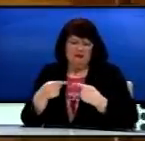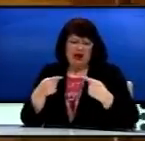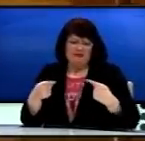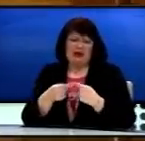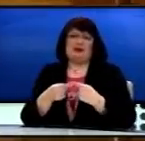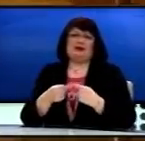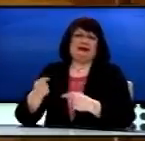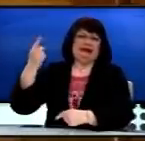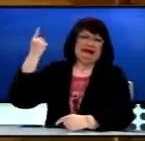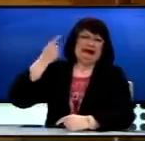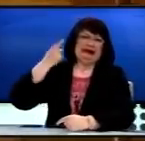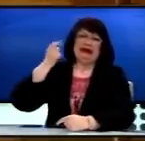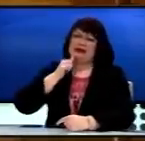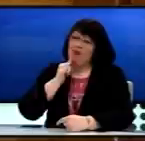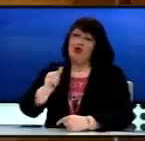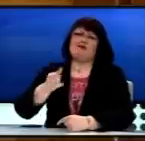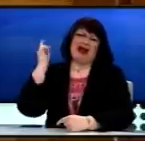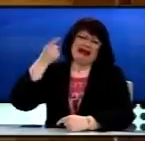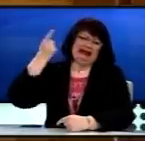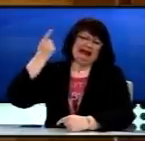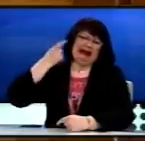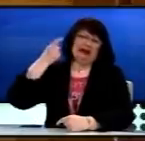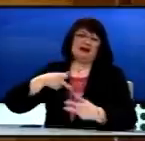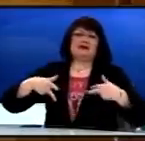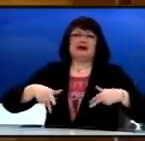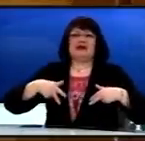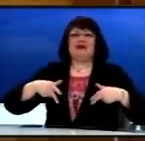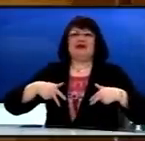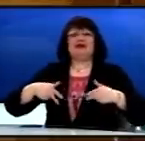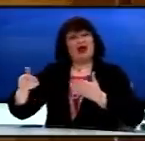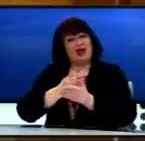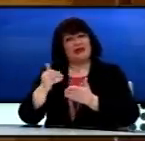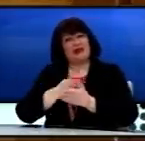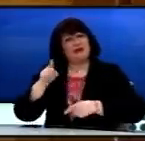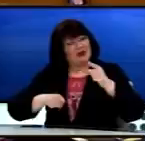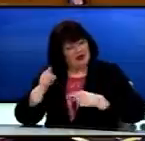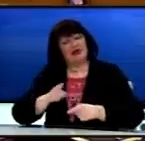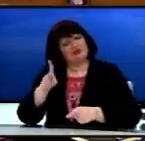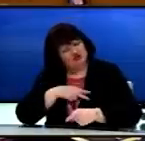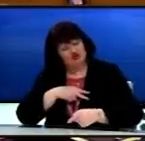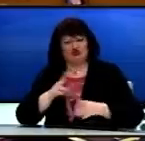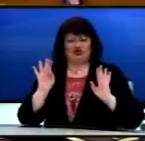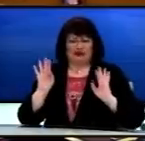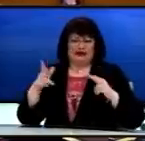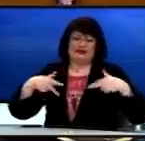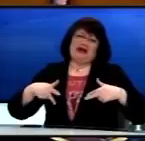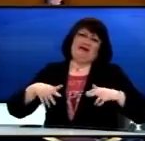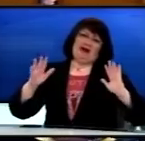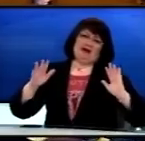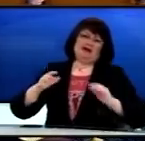για να ασκούνε μόνιμη κριτική, τις πιο πολλές φορές άδικη, κάποιες φορές δικαιολογημένη, στην